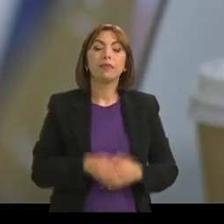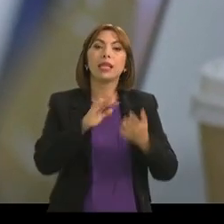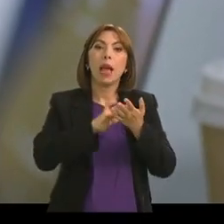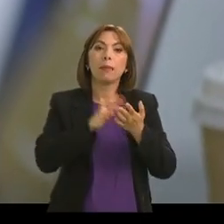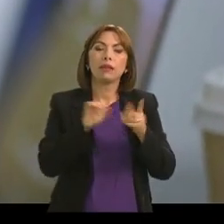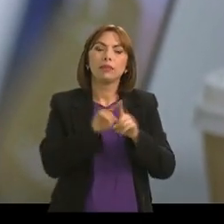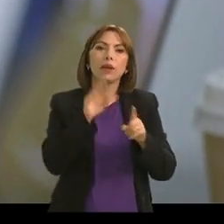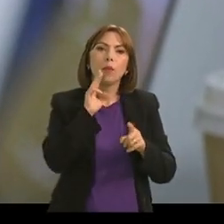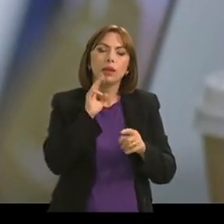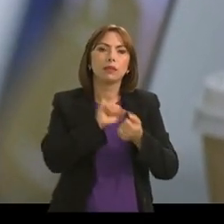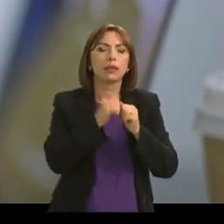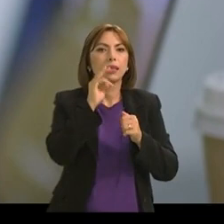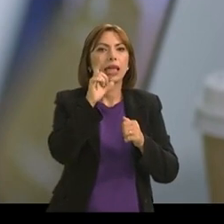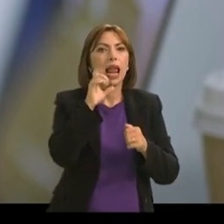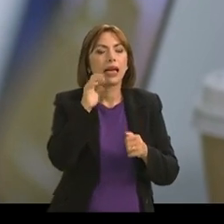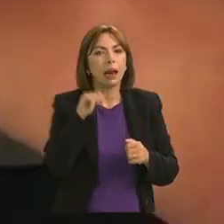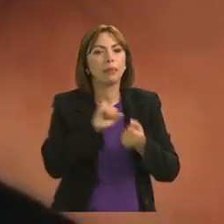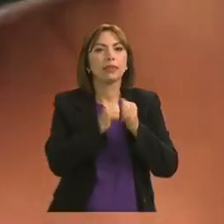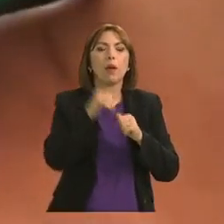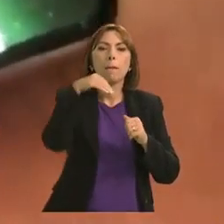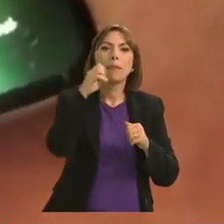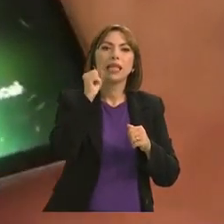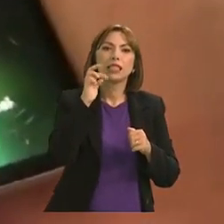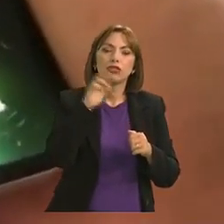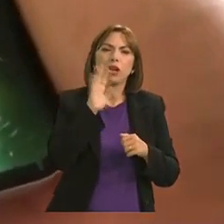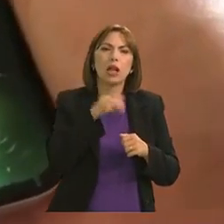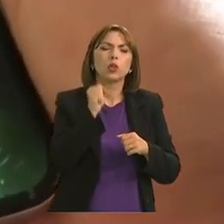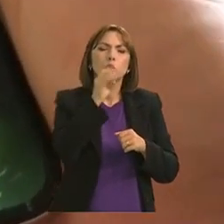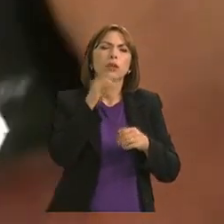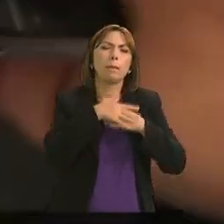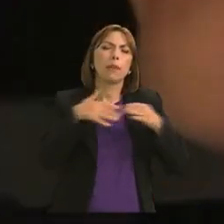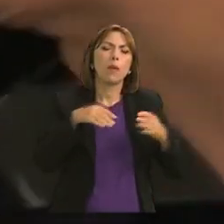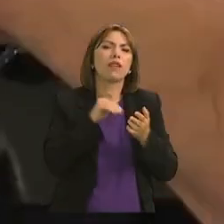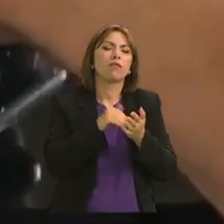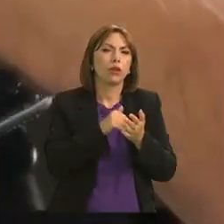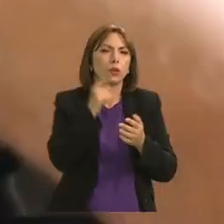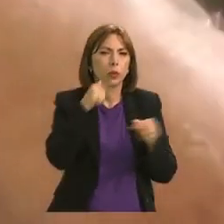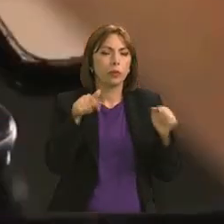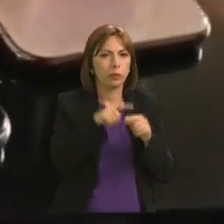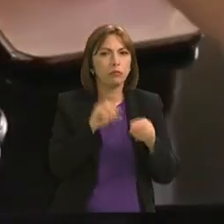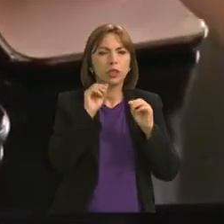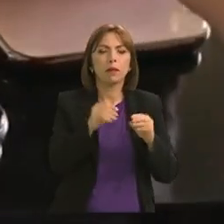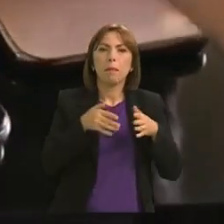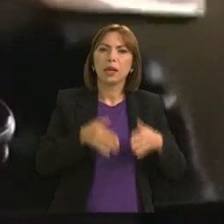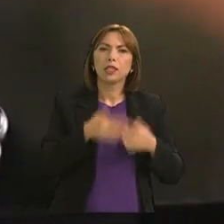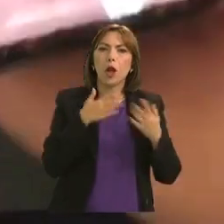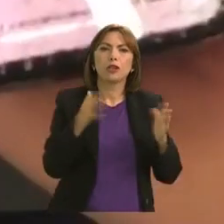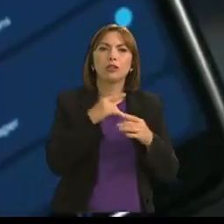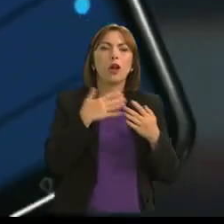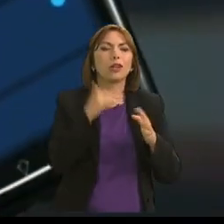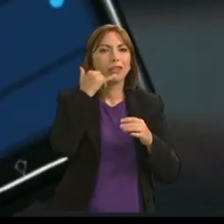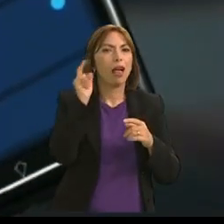Aplicații ca WhatsApp sau Telegram sau Messenger au sute de milioane de utilizatori. Au devenit o prezență obișnuită în viața oricărui posesor de